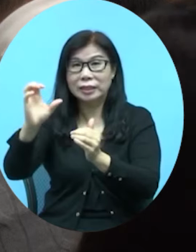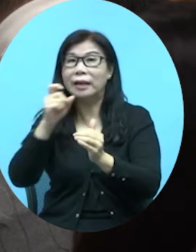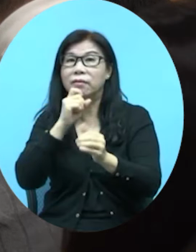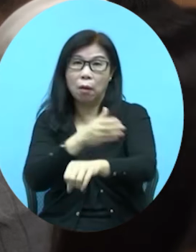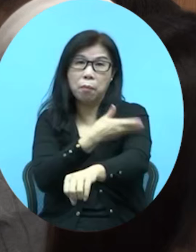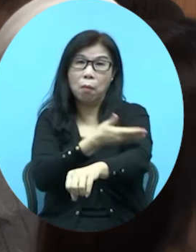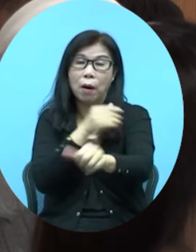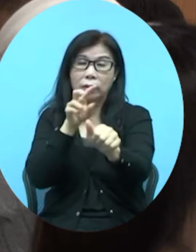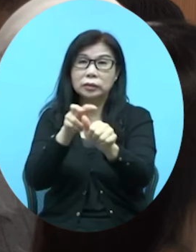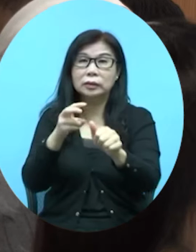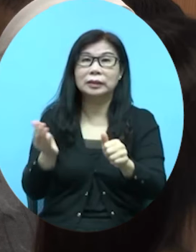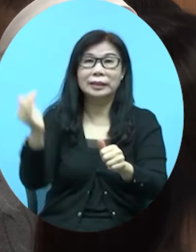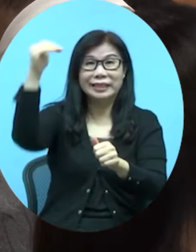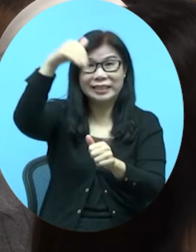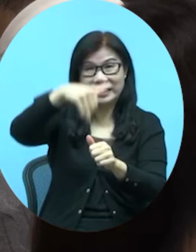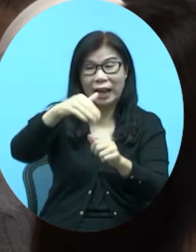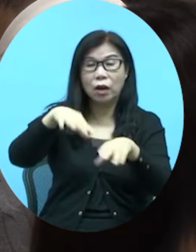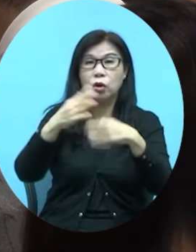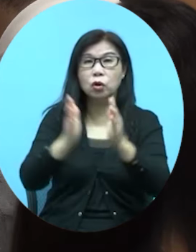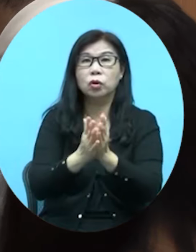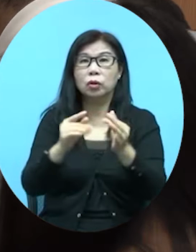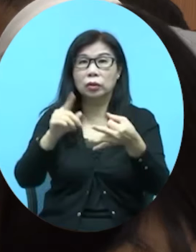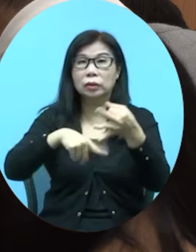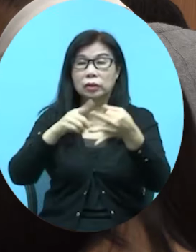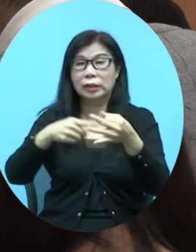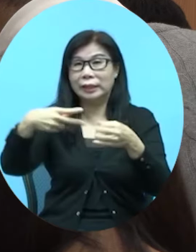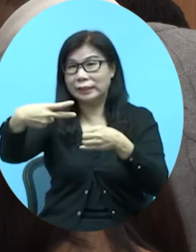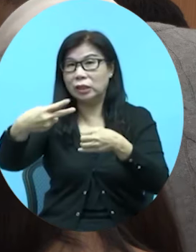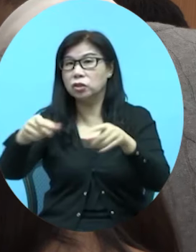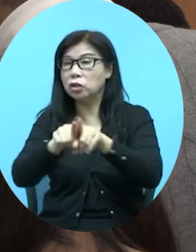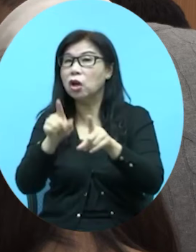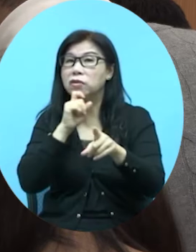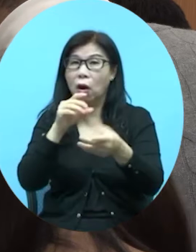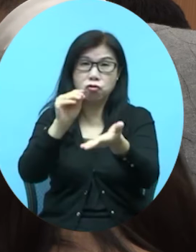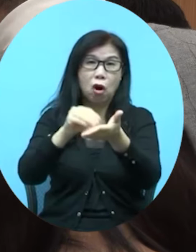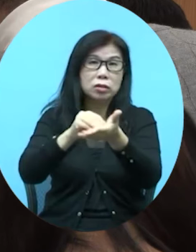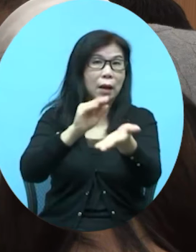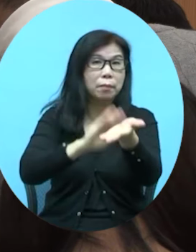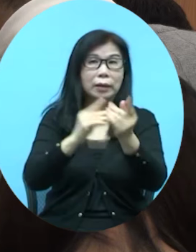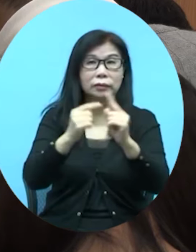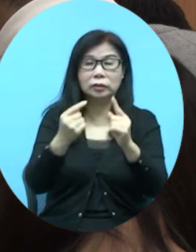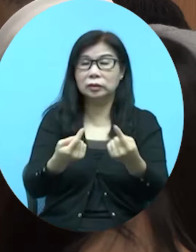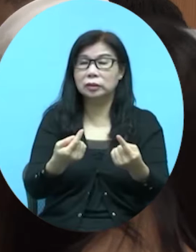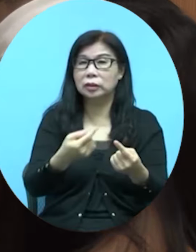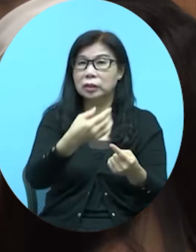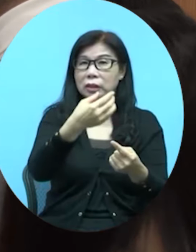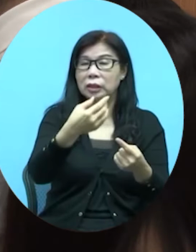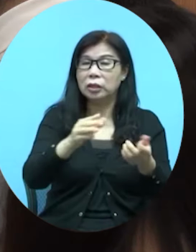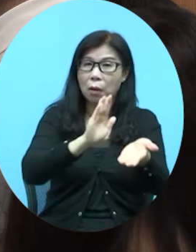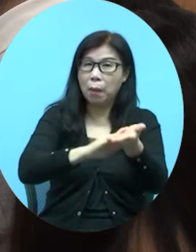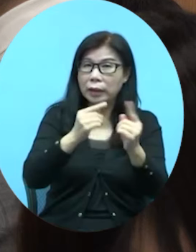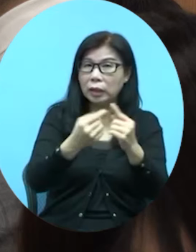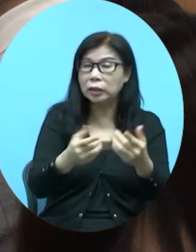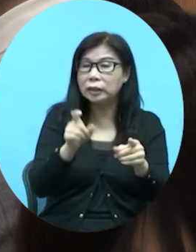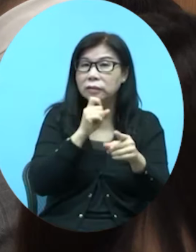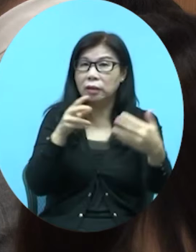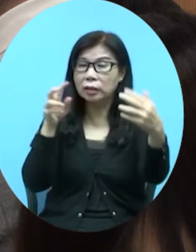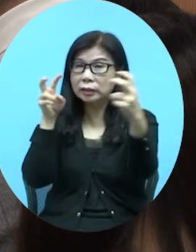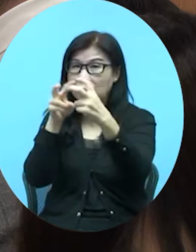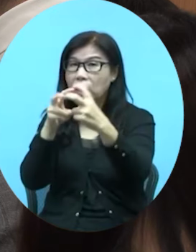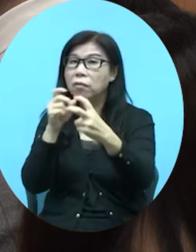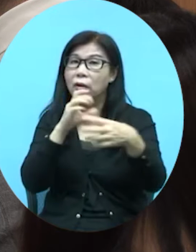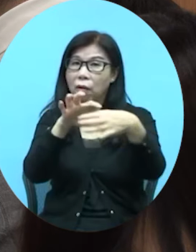还有半山花园、花园托二座也有一些案例其实这几个患者相不相识的